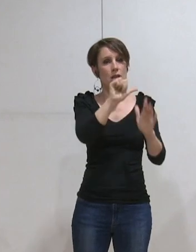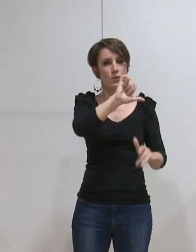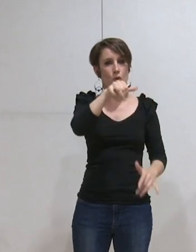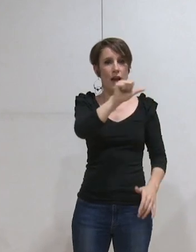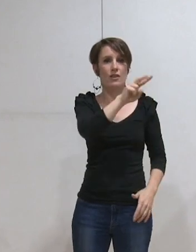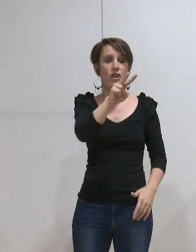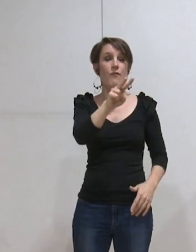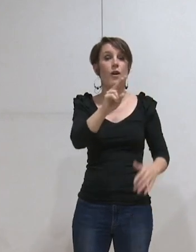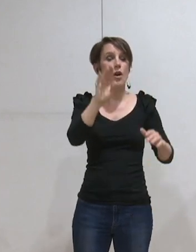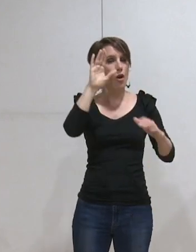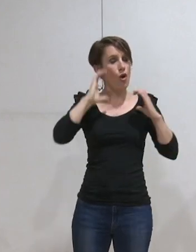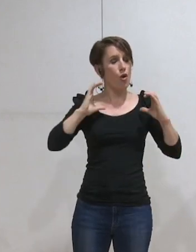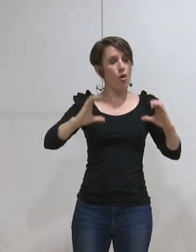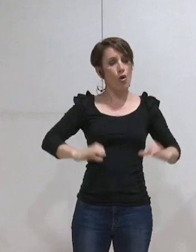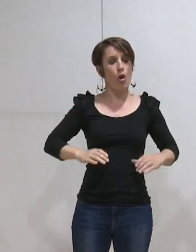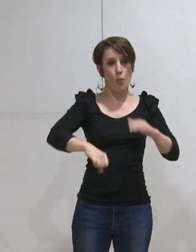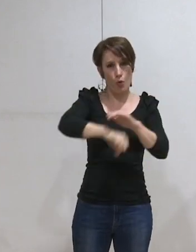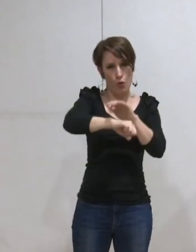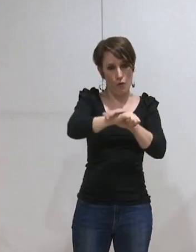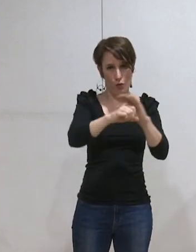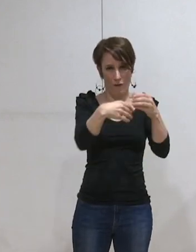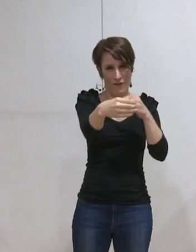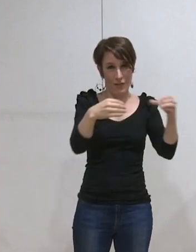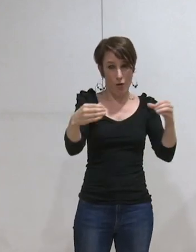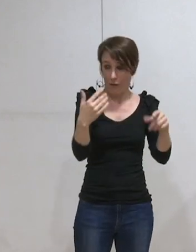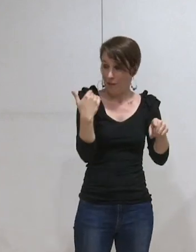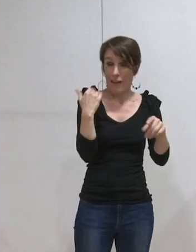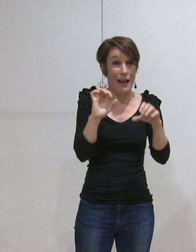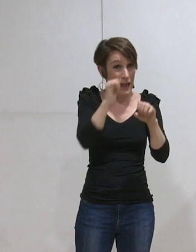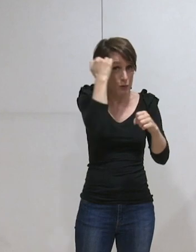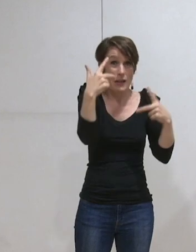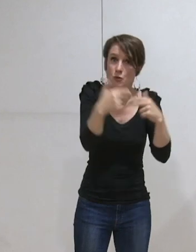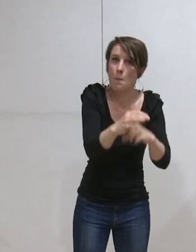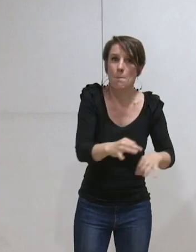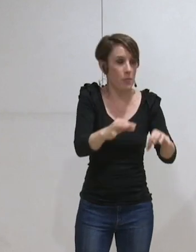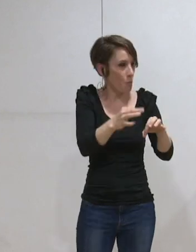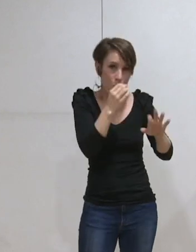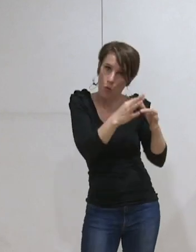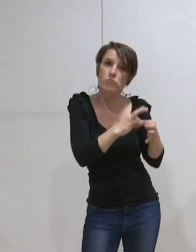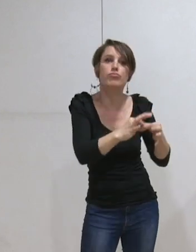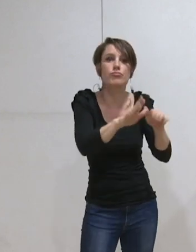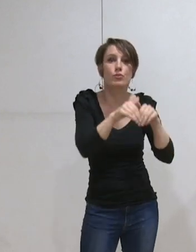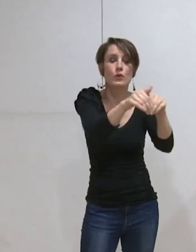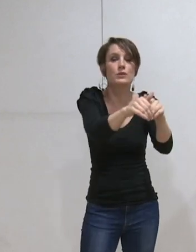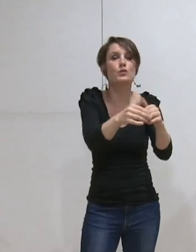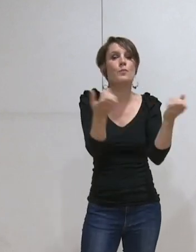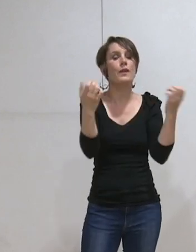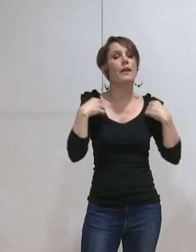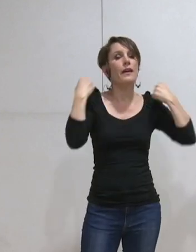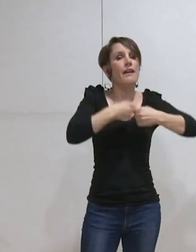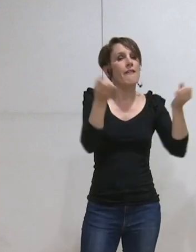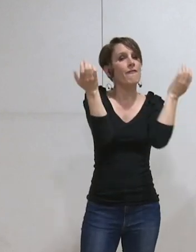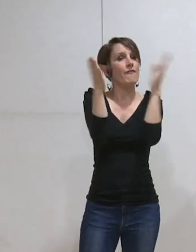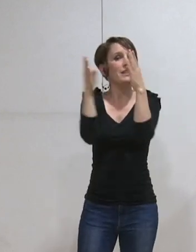des vacances n'a pas été interrompu et que les les vestire fonctionne à nouveau que les ateliers et les